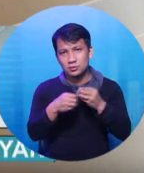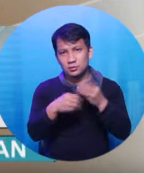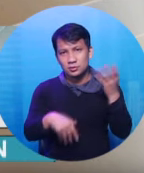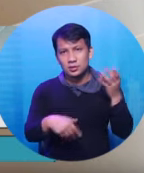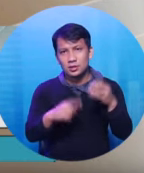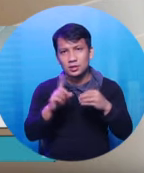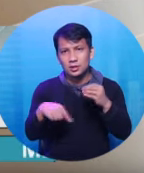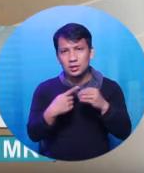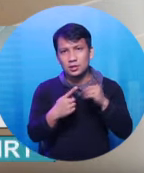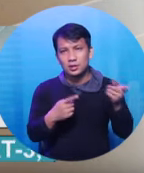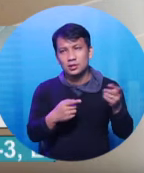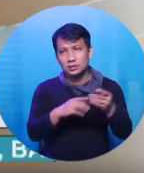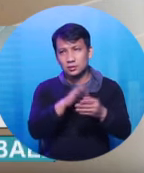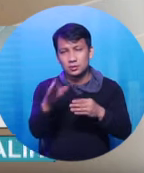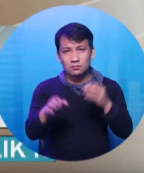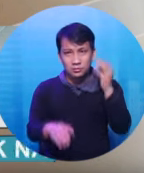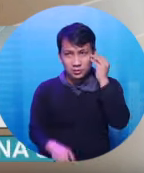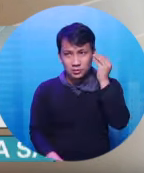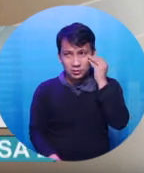kay Mark